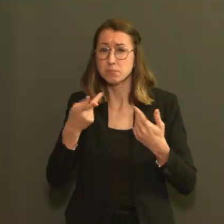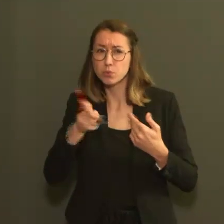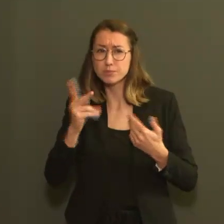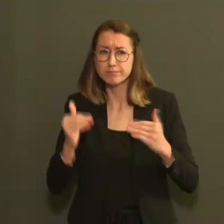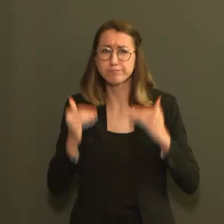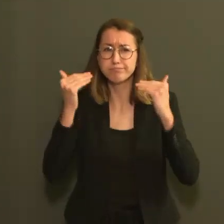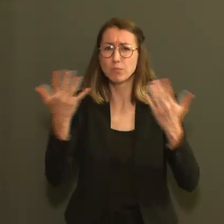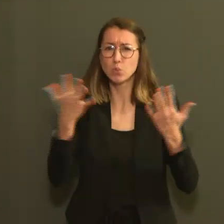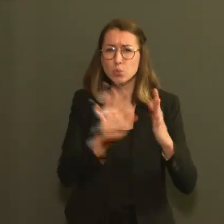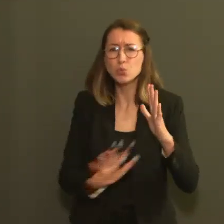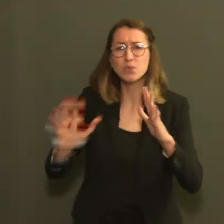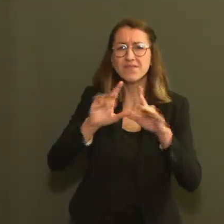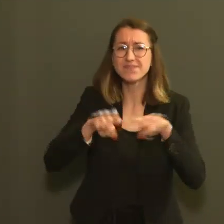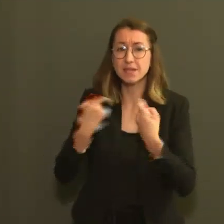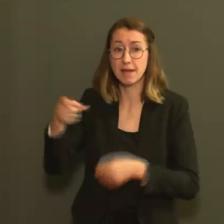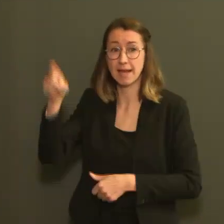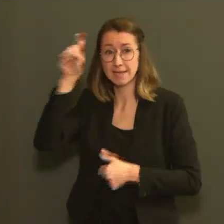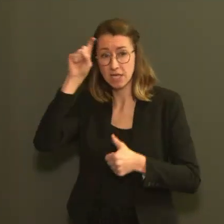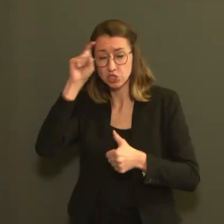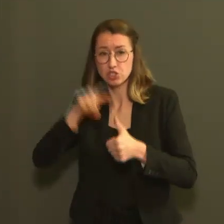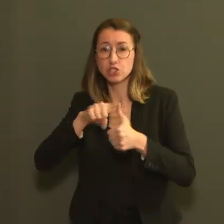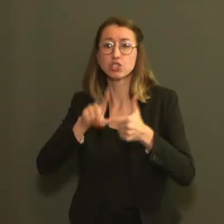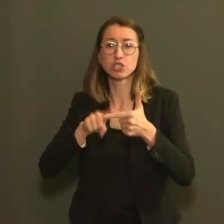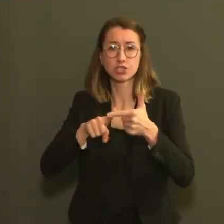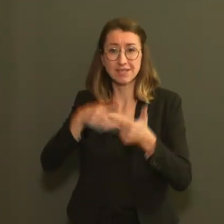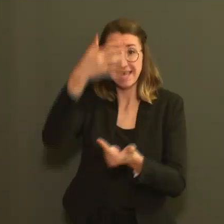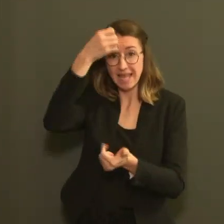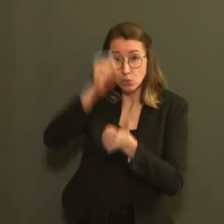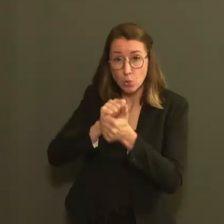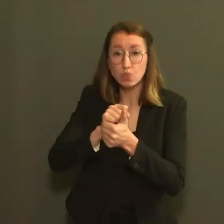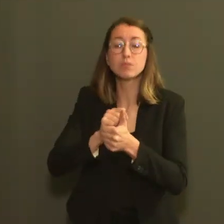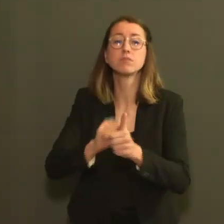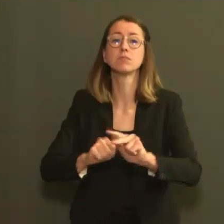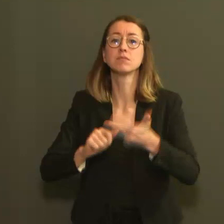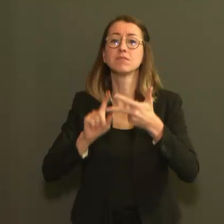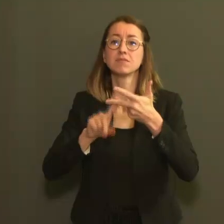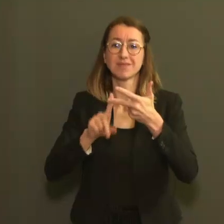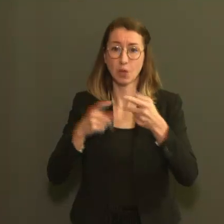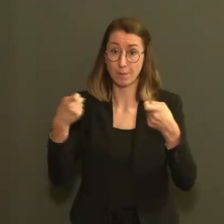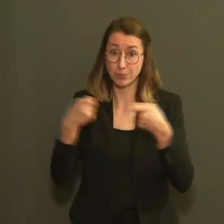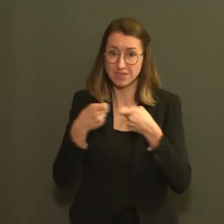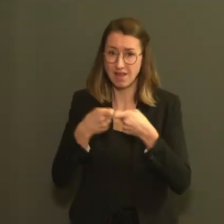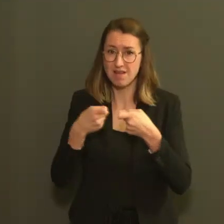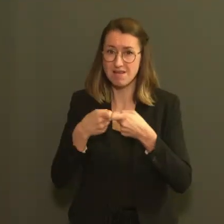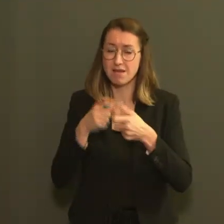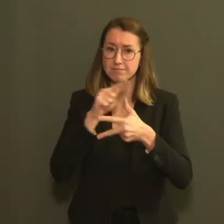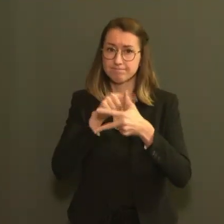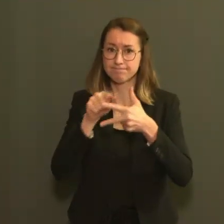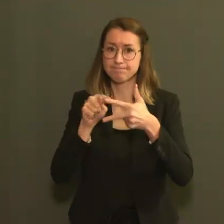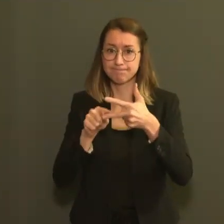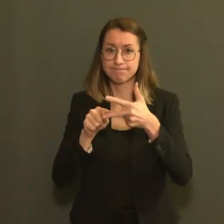où 833 et 753 nouveaux cas ont été diagnostiqués par jour en moyenne.